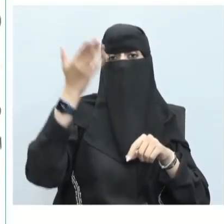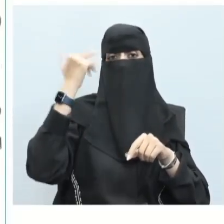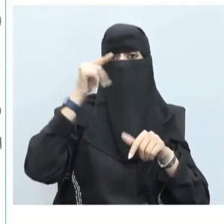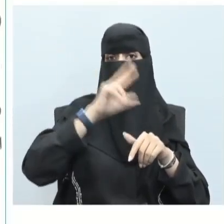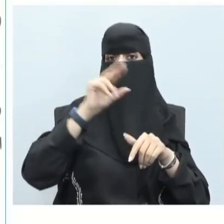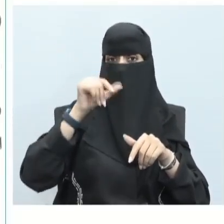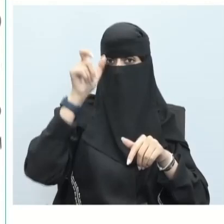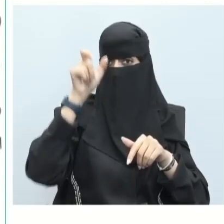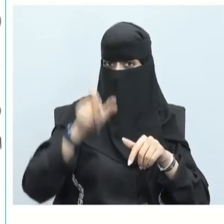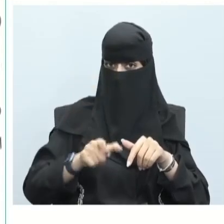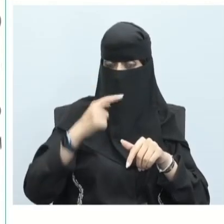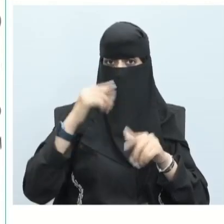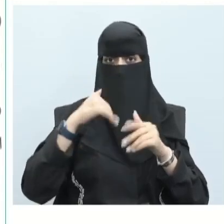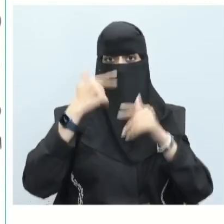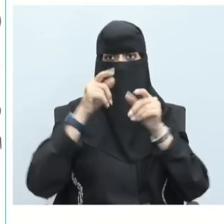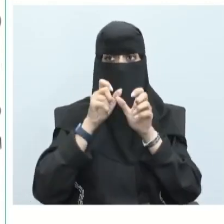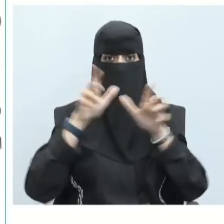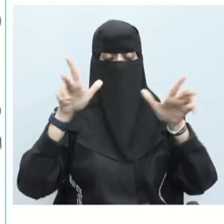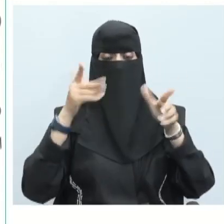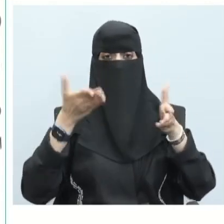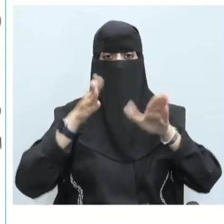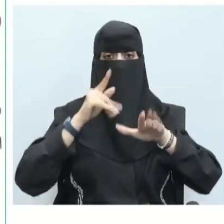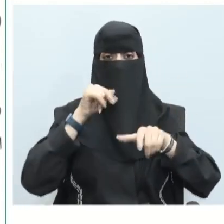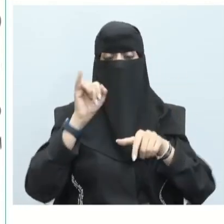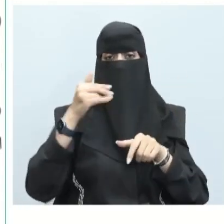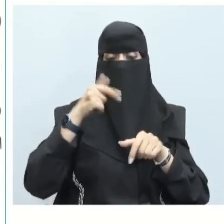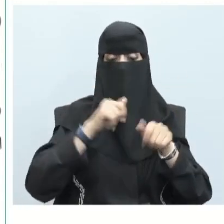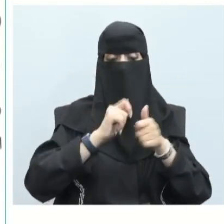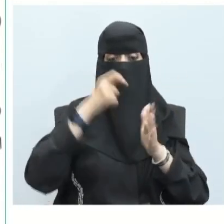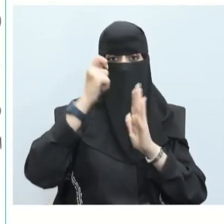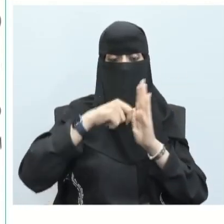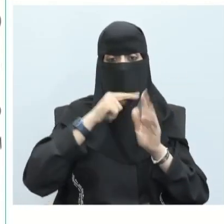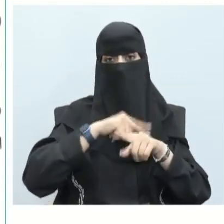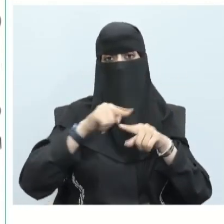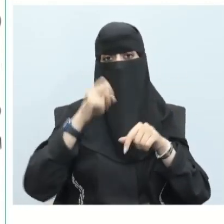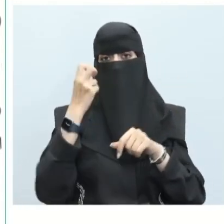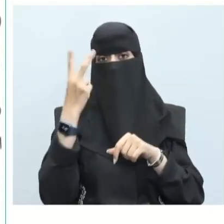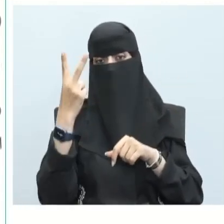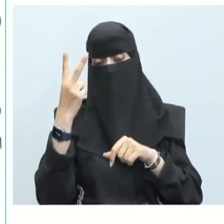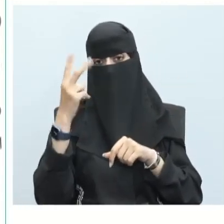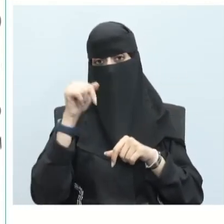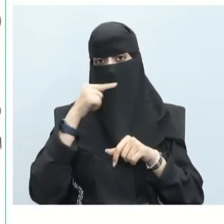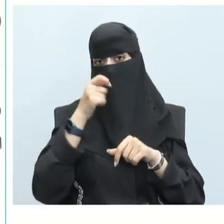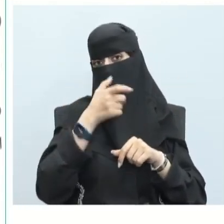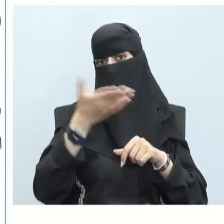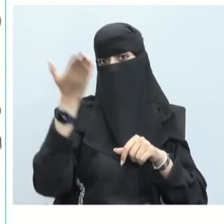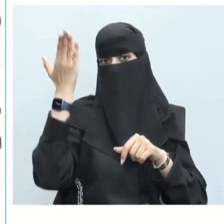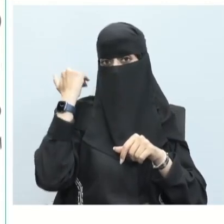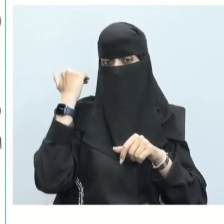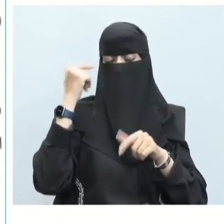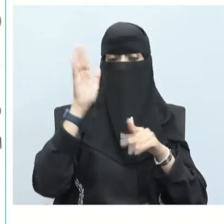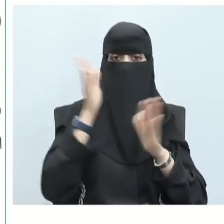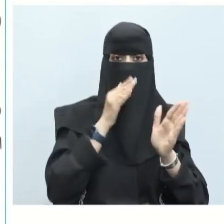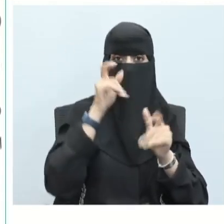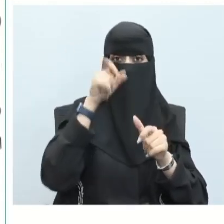يمثل شخصا ذا نفوذ او شهره فهي مغالطه الاحتكام الى الشهره اذا الاحتكام الى القدم اذا كان